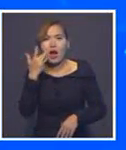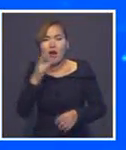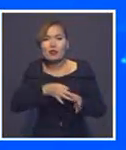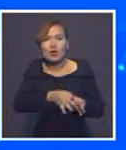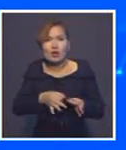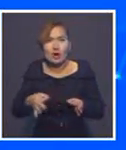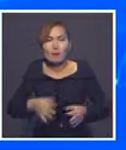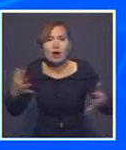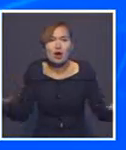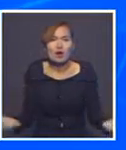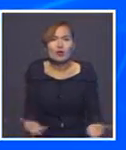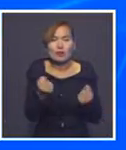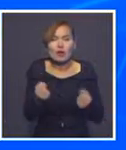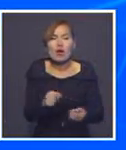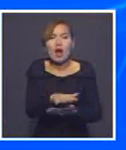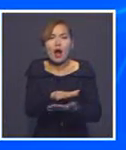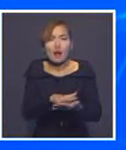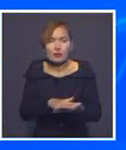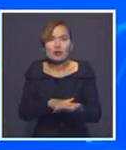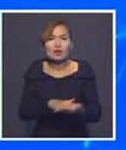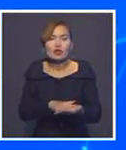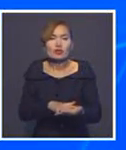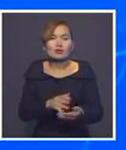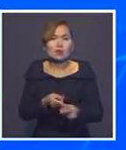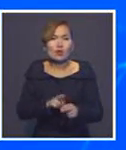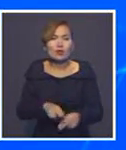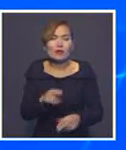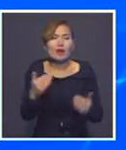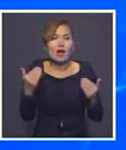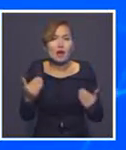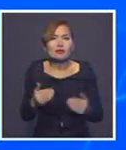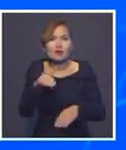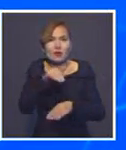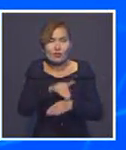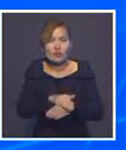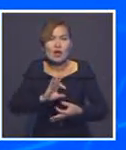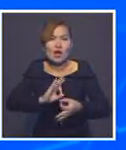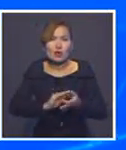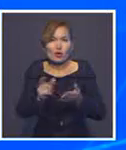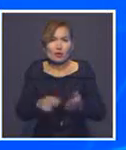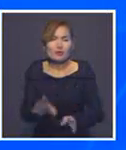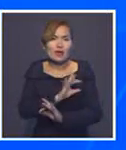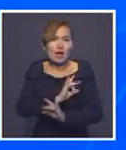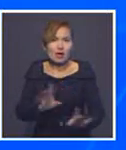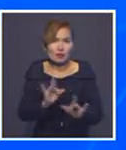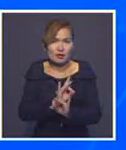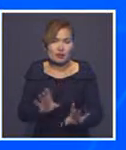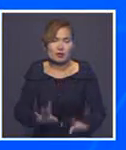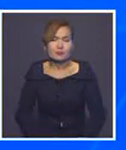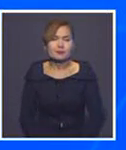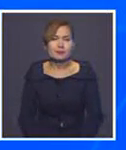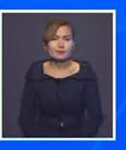келтіру операциялары жалғасып жатыр. Майамитегі жерлестеріміз апатқа қатысты соңғы деректермен бөлісті. Тақырыпта Мақпал Сержанғыз